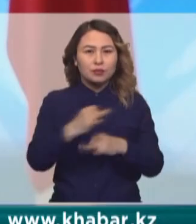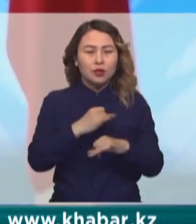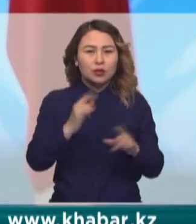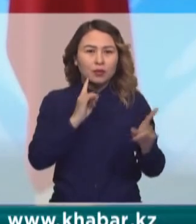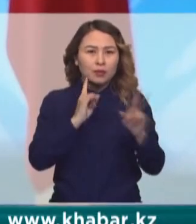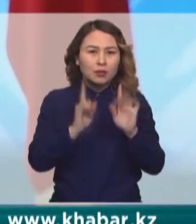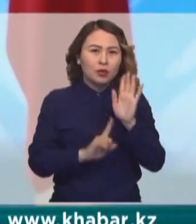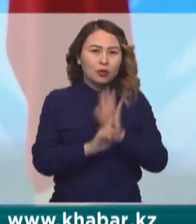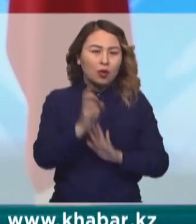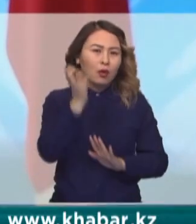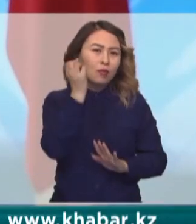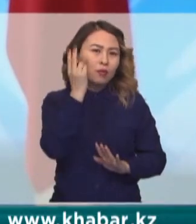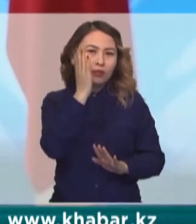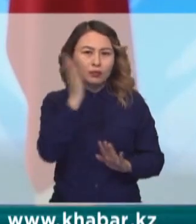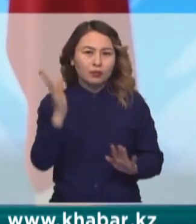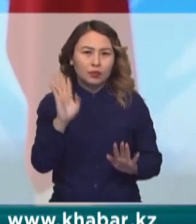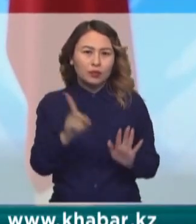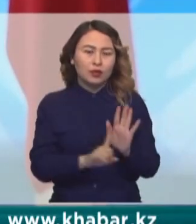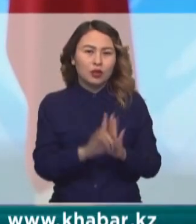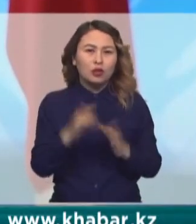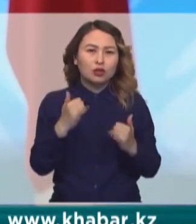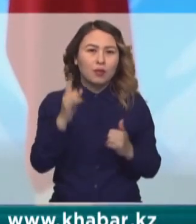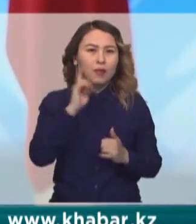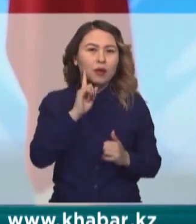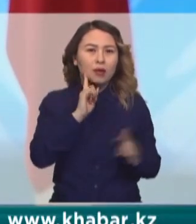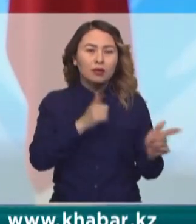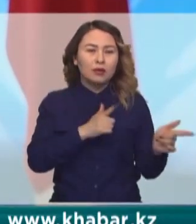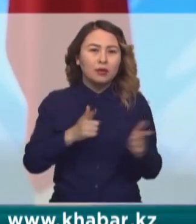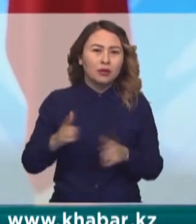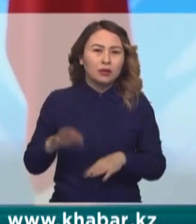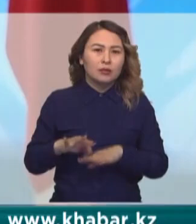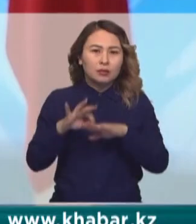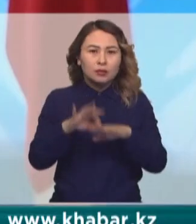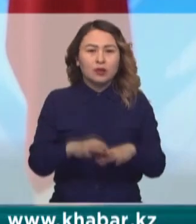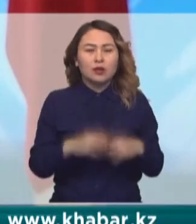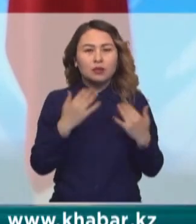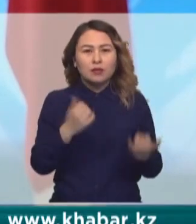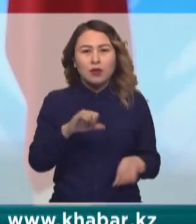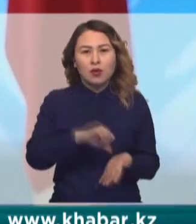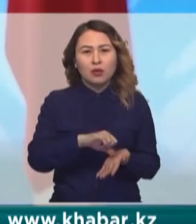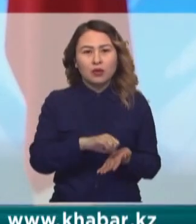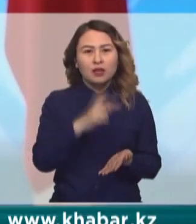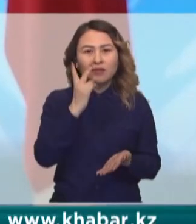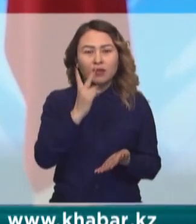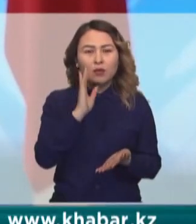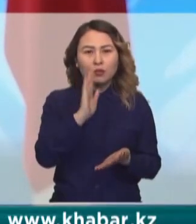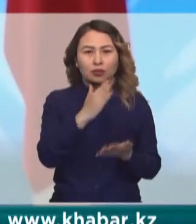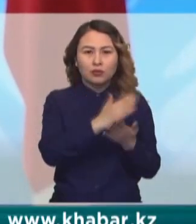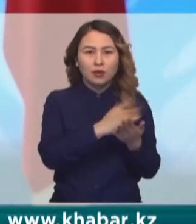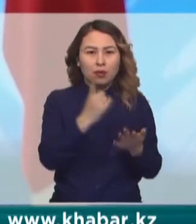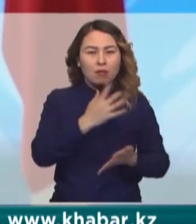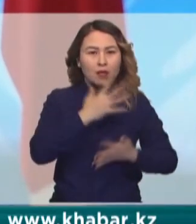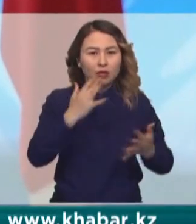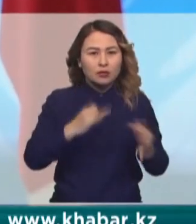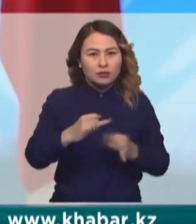отырыс түстен кейін өтеді. Қазір қызу дайындық жұмыстары өткізіліп жатыр. Жалпы бұл кеңесте екі бөлімнен тұрады. Кеңейтілген отырыста